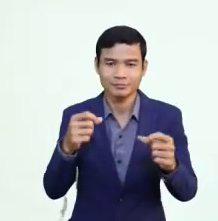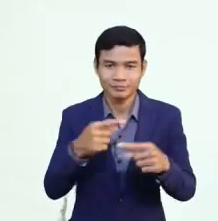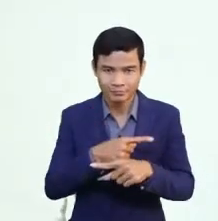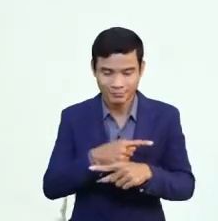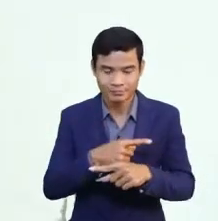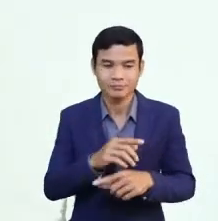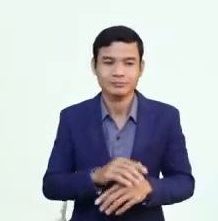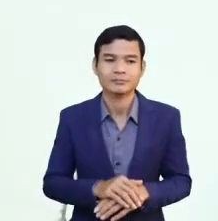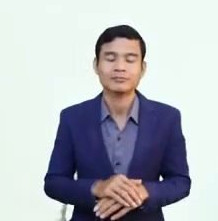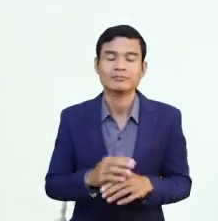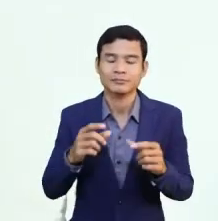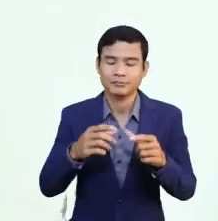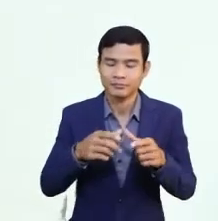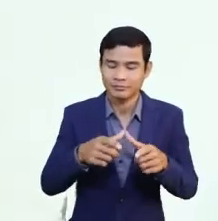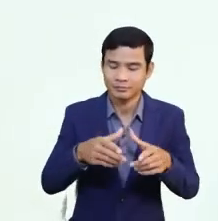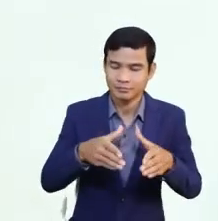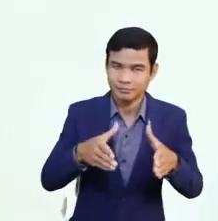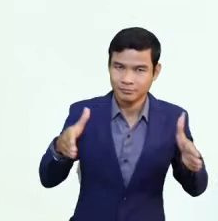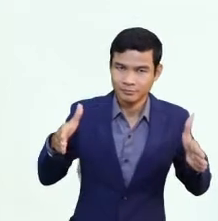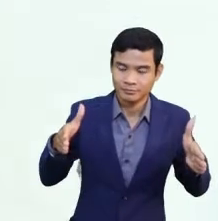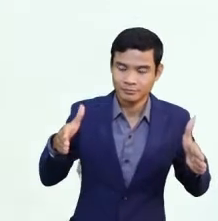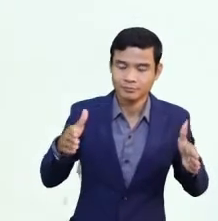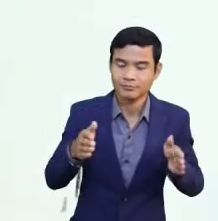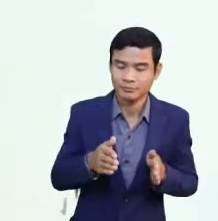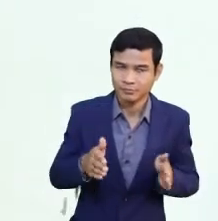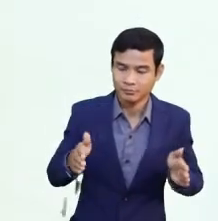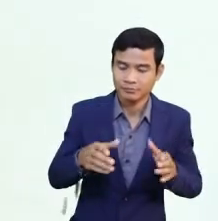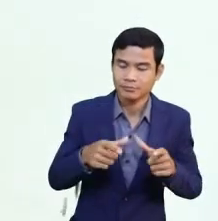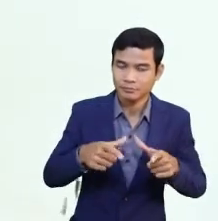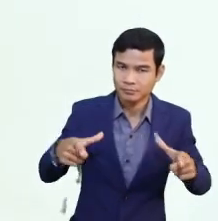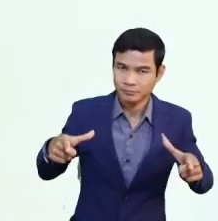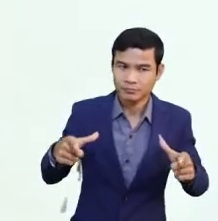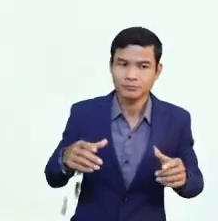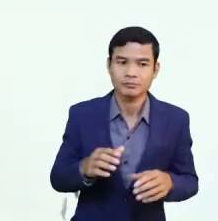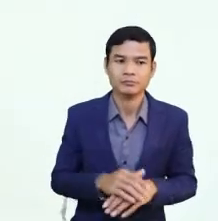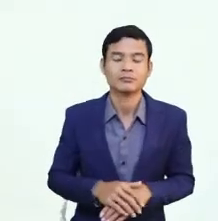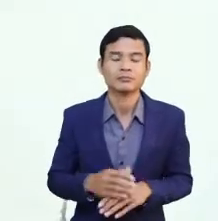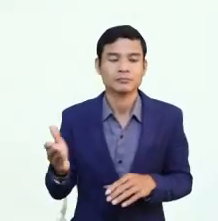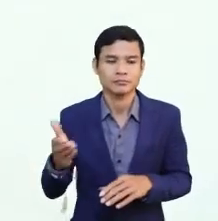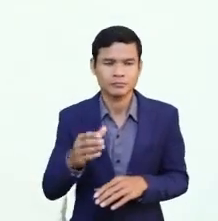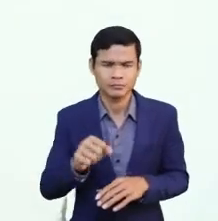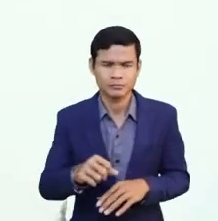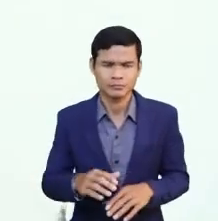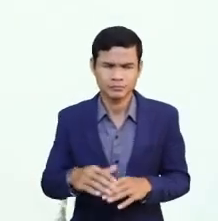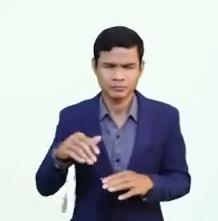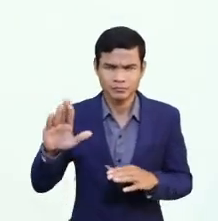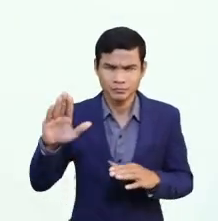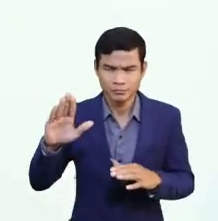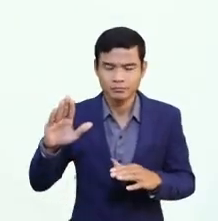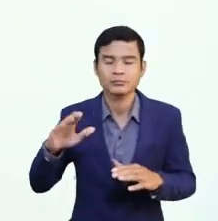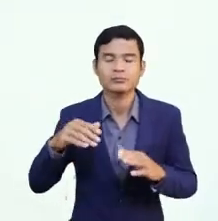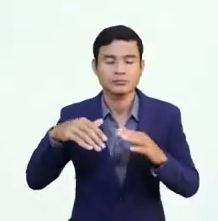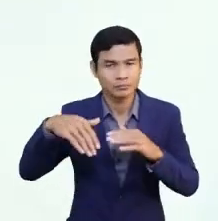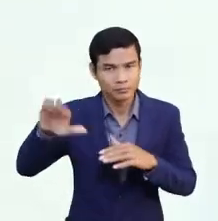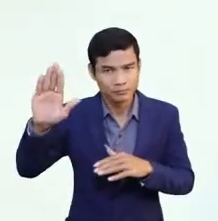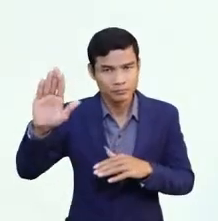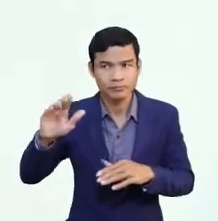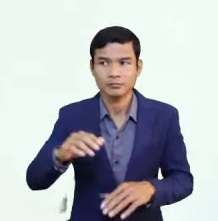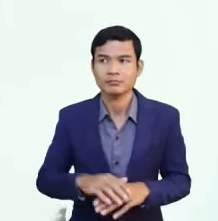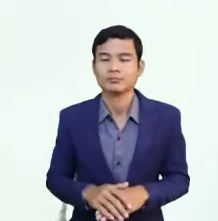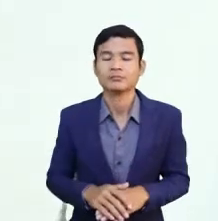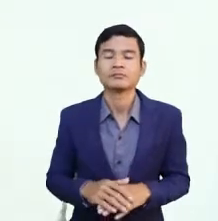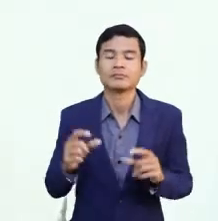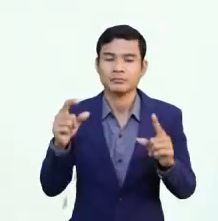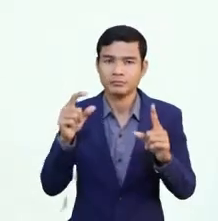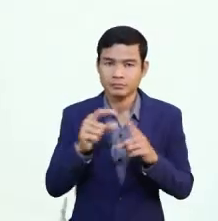bìa thầm, chà tử, chà đôi nè cùng bàn, chà bàn chè cùng mặt đòn hay mặt đòn tía tha bìa